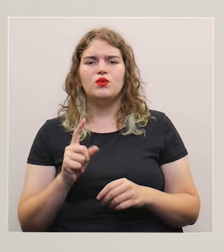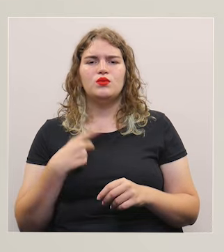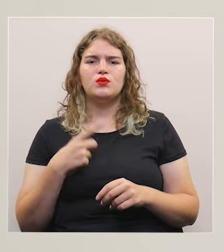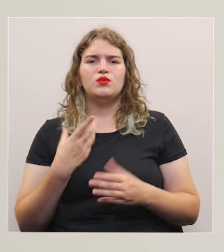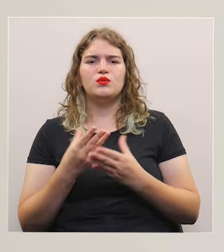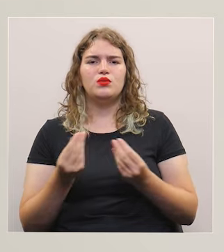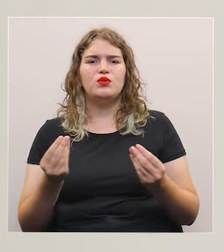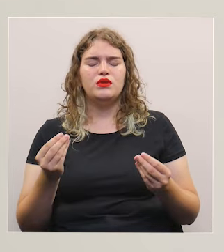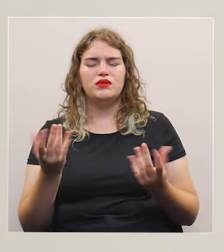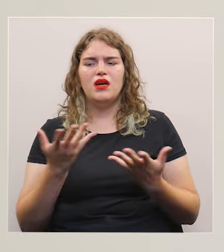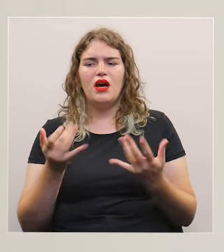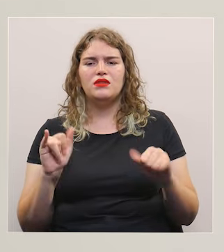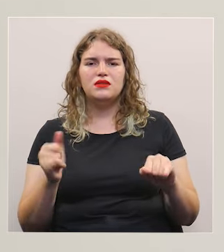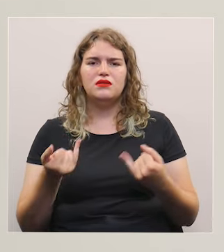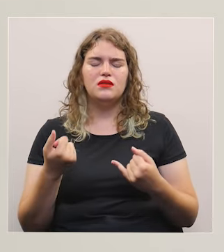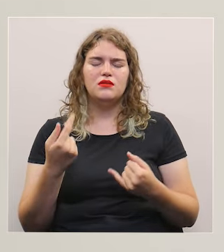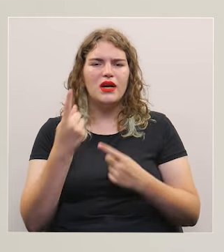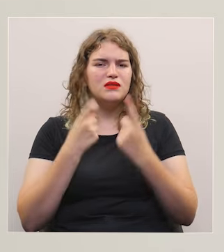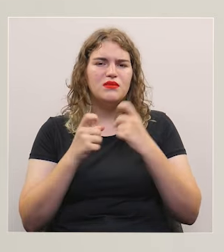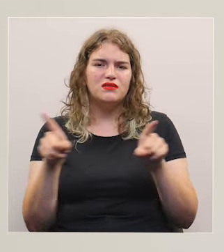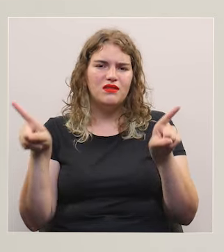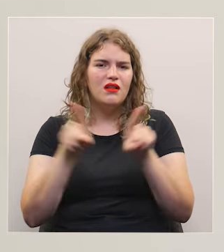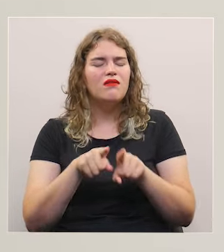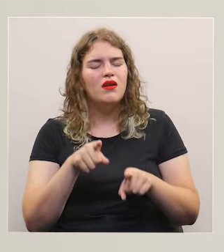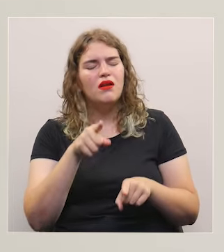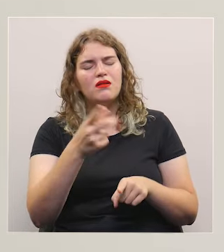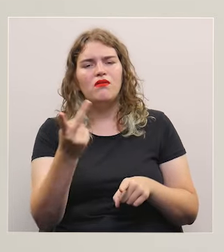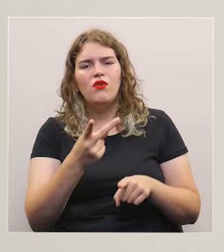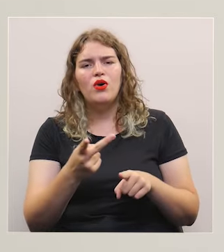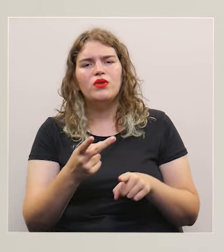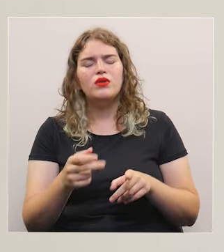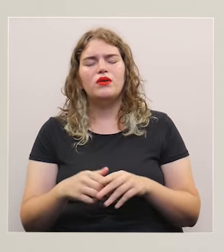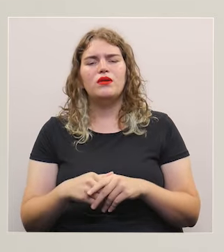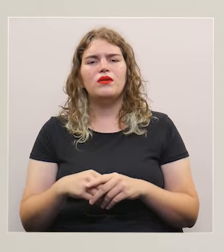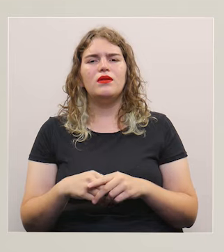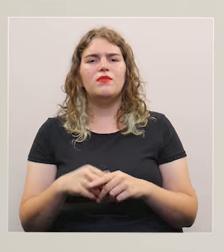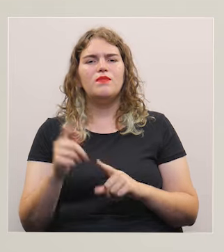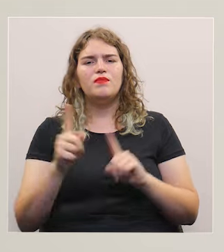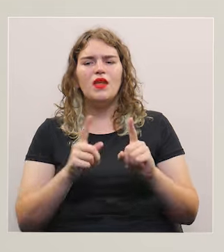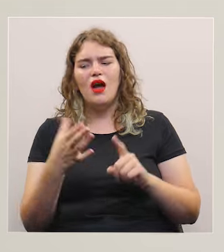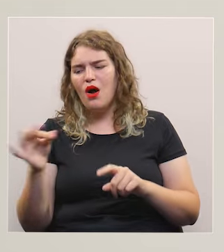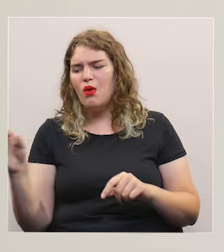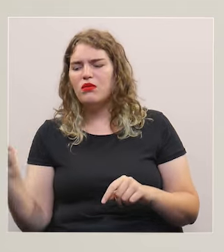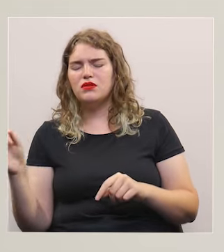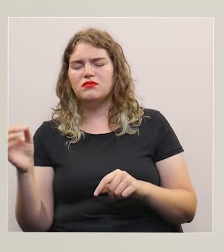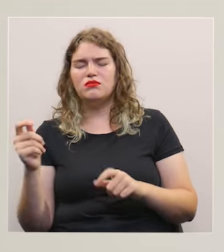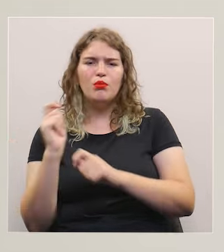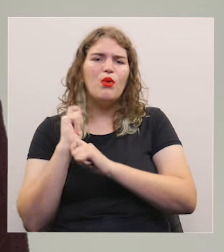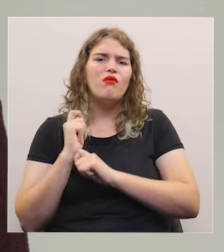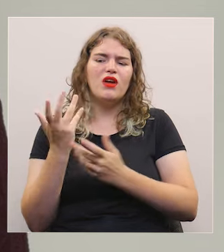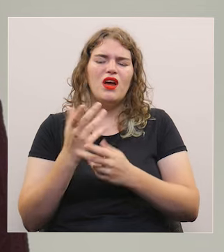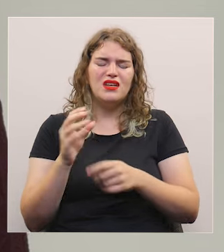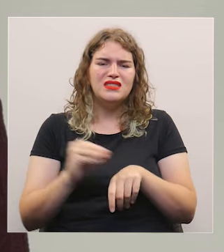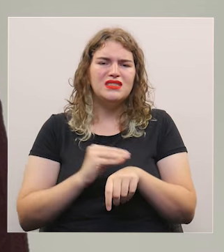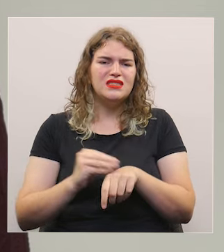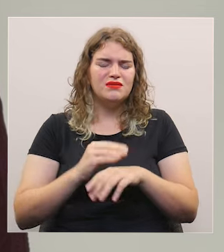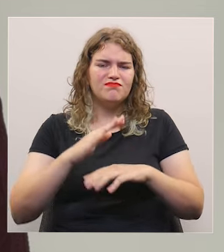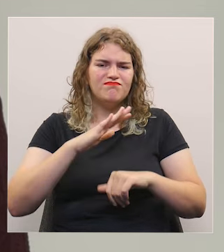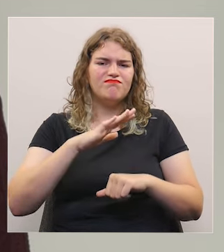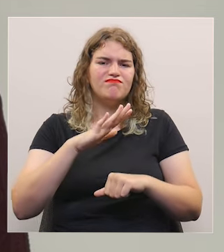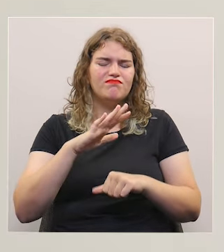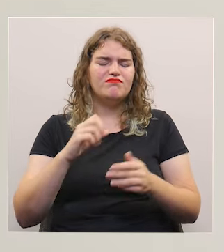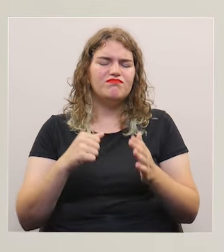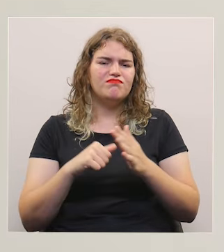nu sunt mulți în care să treacă printr-o asemenea încercare sau într-o asemenea situație, dar au alte poveri care apasă pe